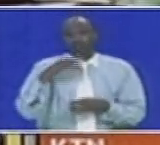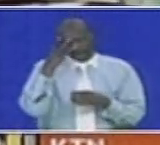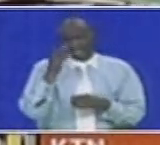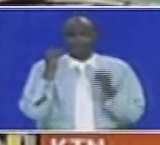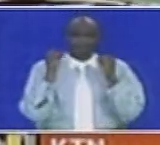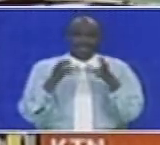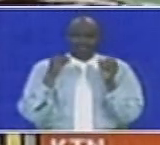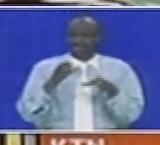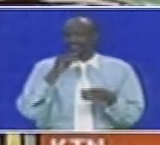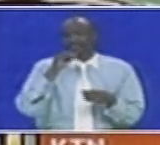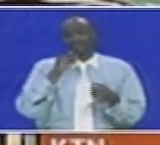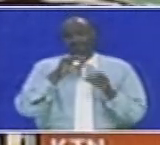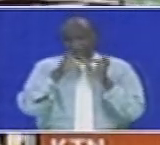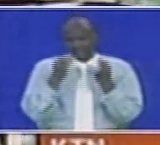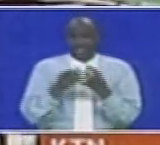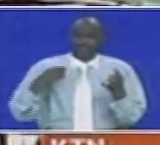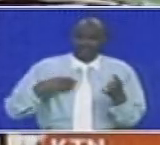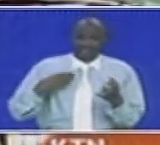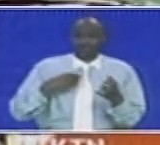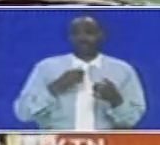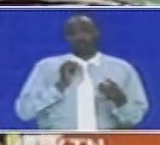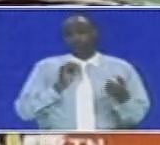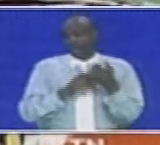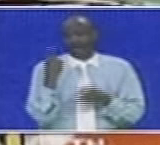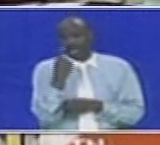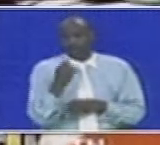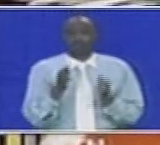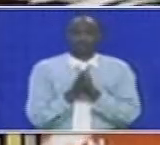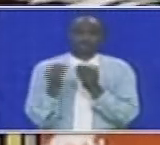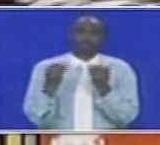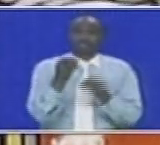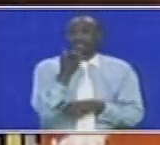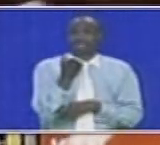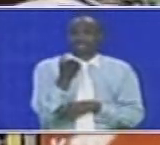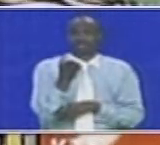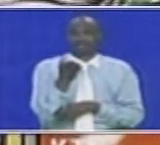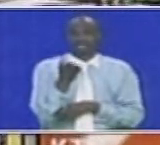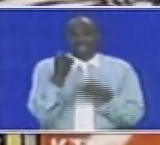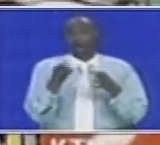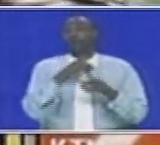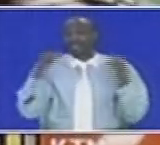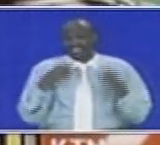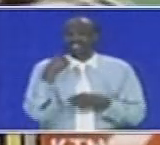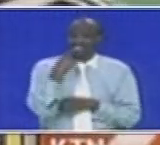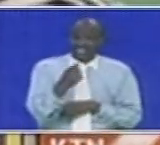na wajane na watoto kukosa walezi. Narabu. Mm-hmm. Mshungaji anasema